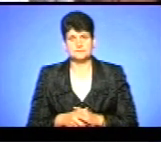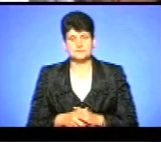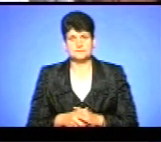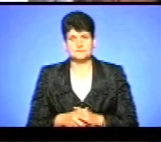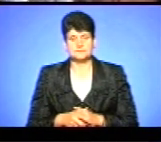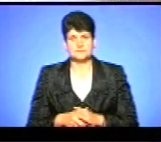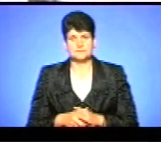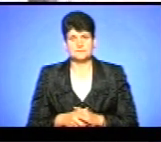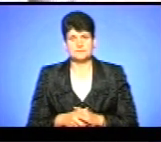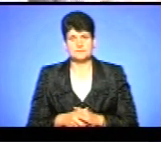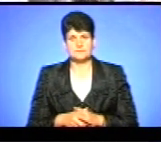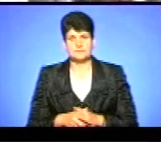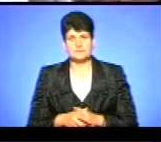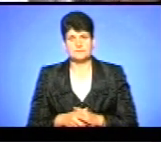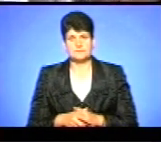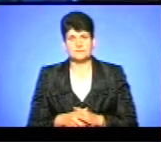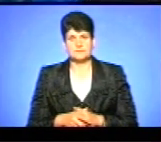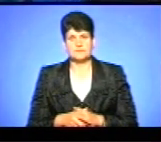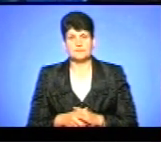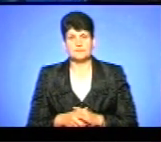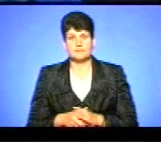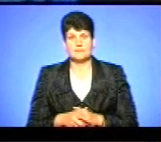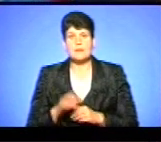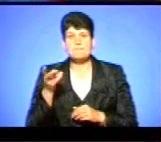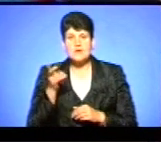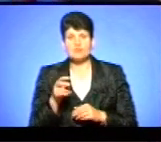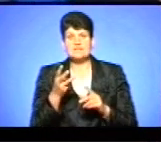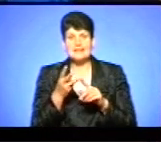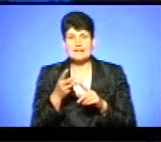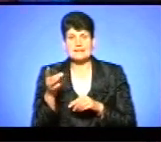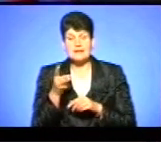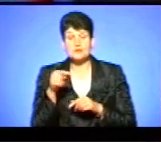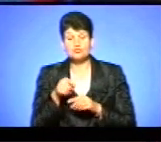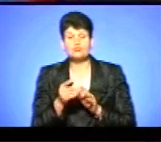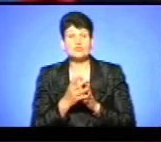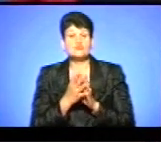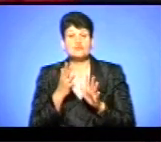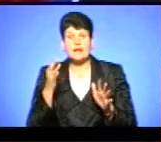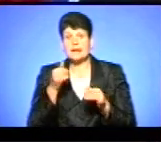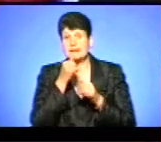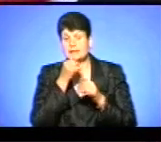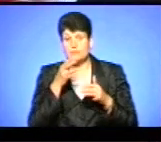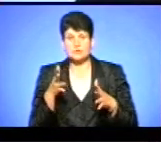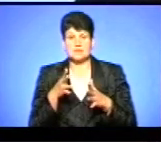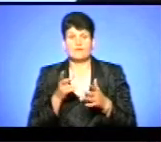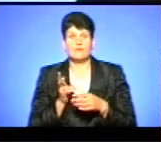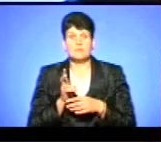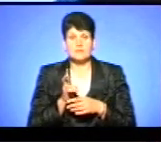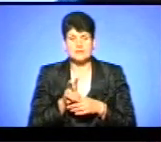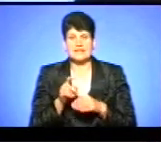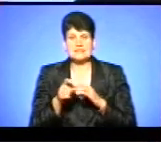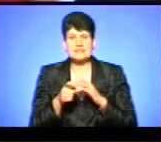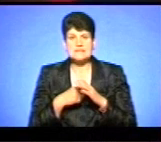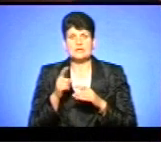Громадян. А, Боже, такі черги були. Приходжу вже третій раз, от така черга, просто неможливо пробитися, і щоб щось знати,